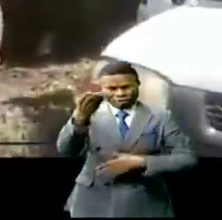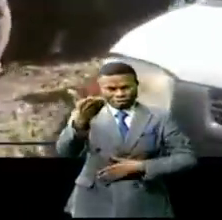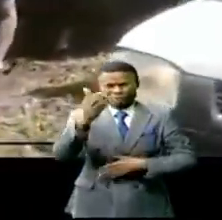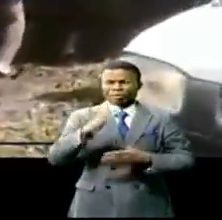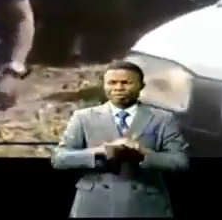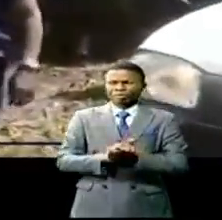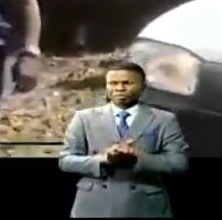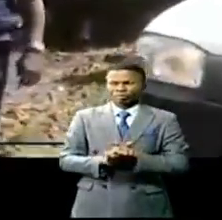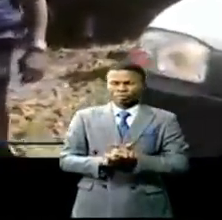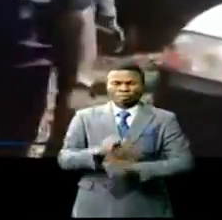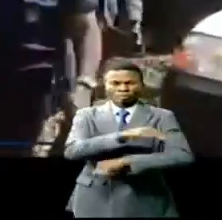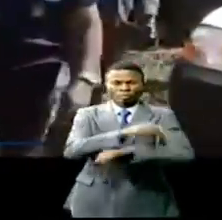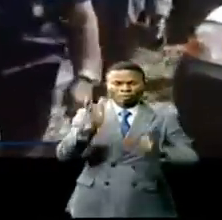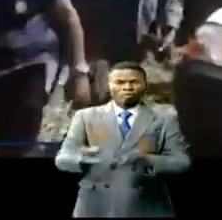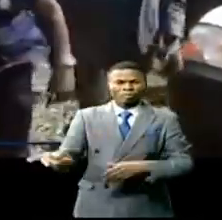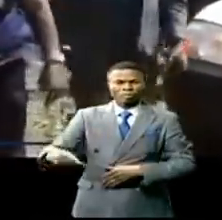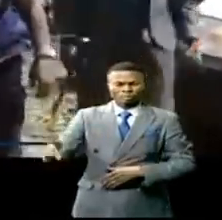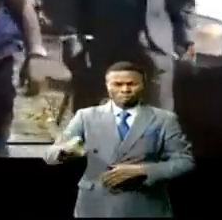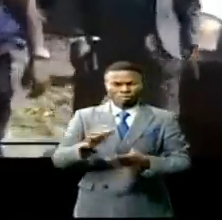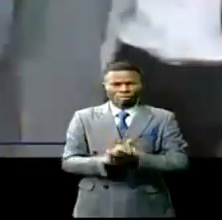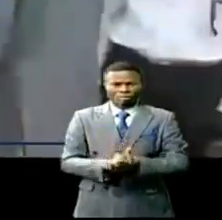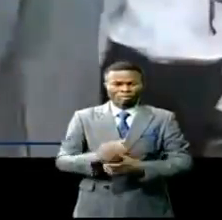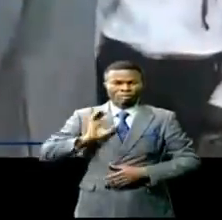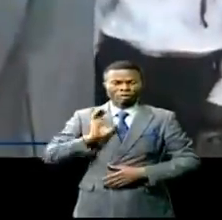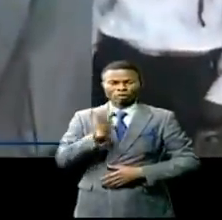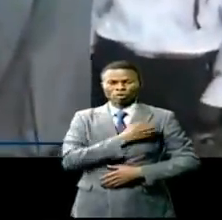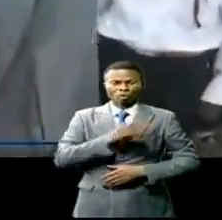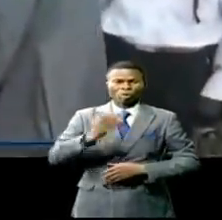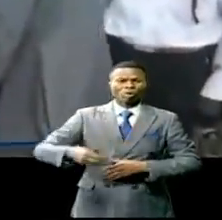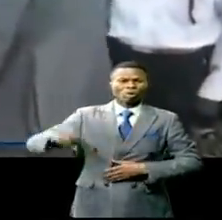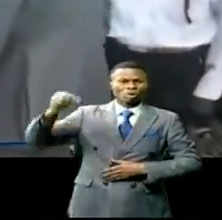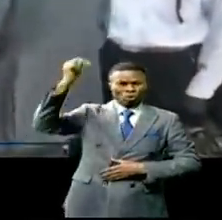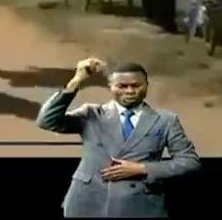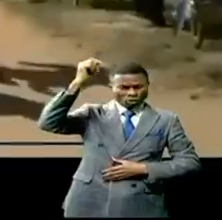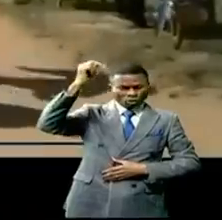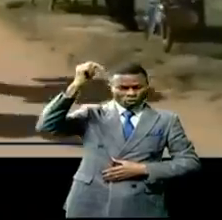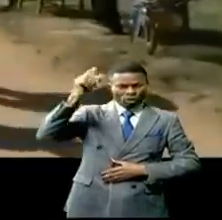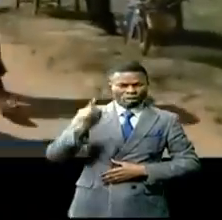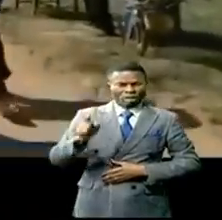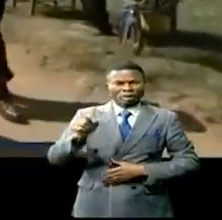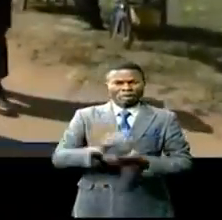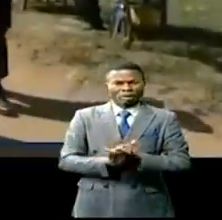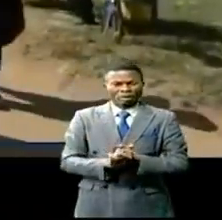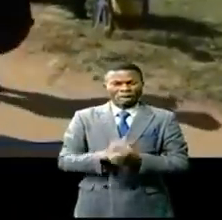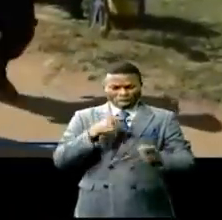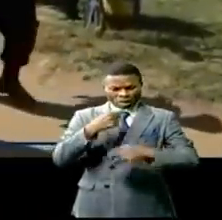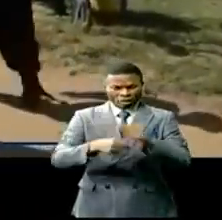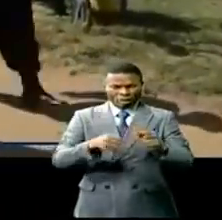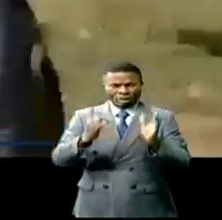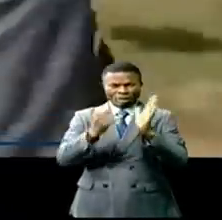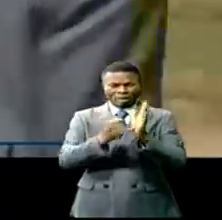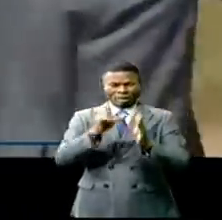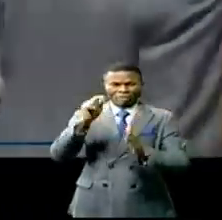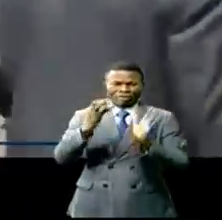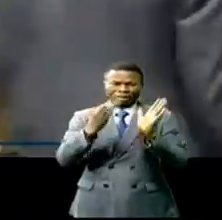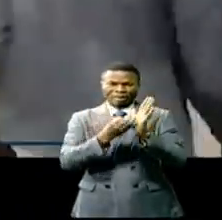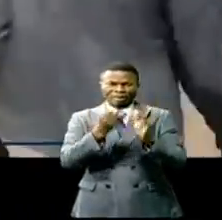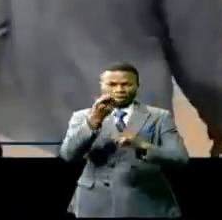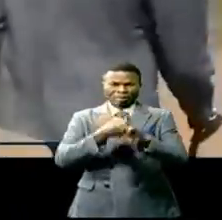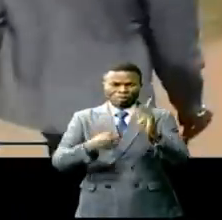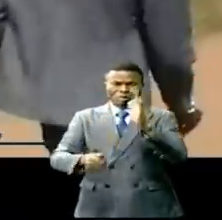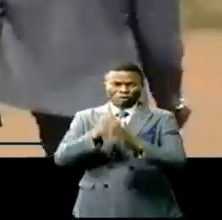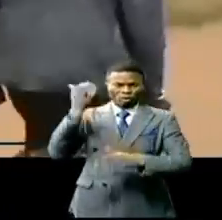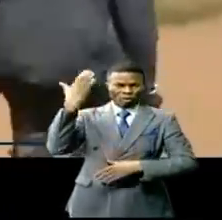l'administrateur guy tétouan déroule comme celle ci perd et richard bande et ita baconing ghana a procédé le samedi 27 novembre 2000